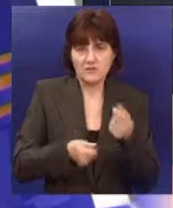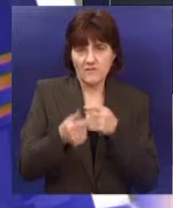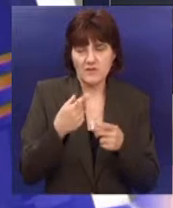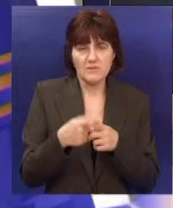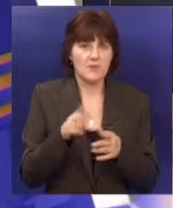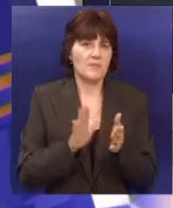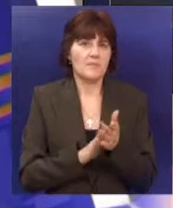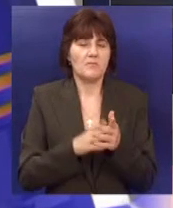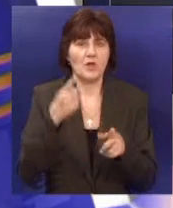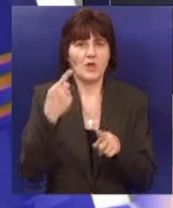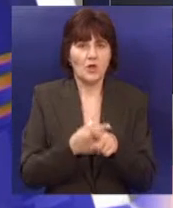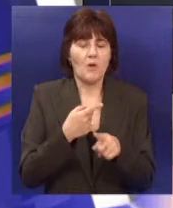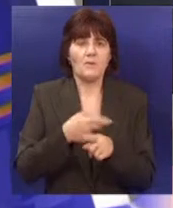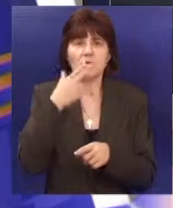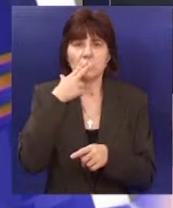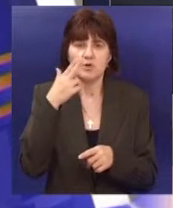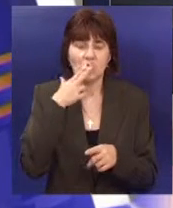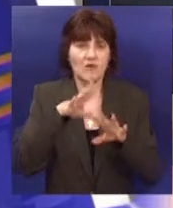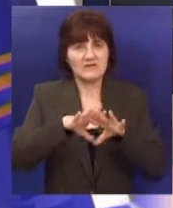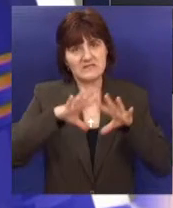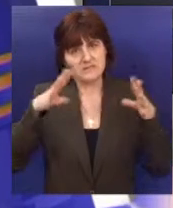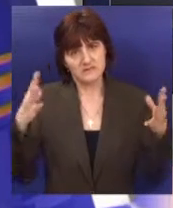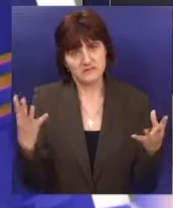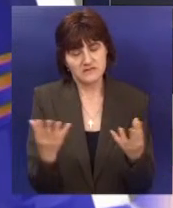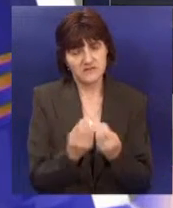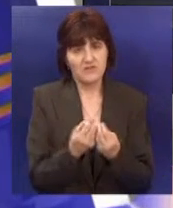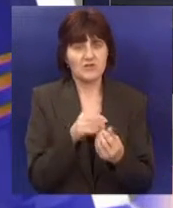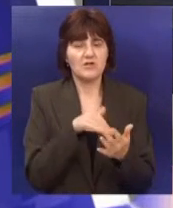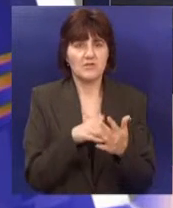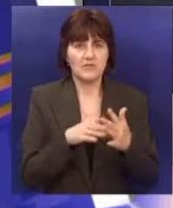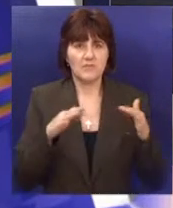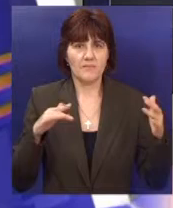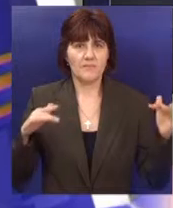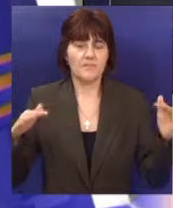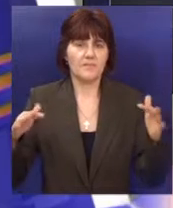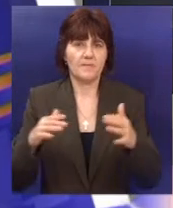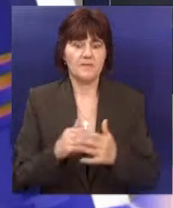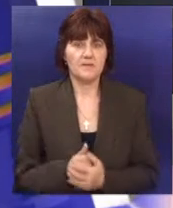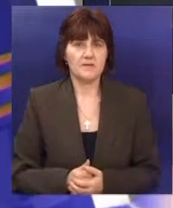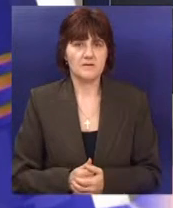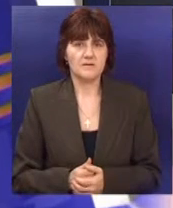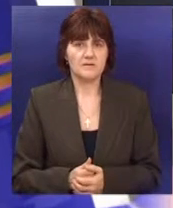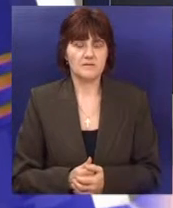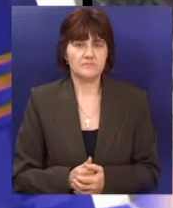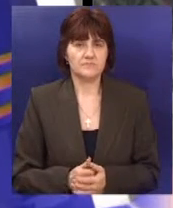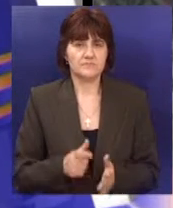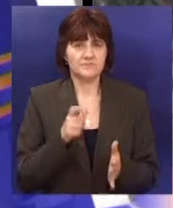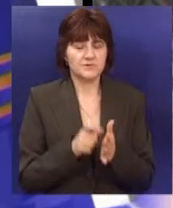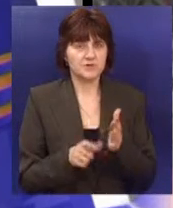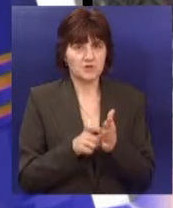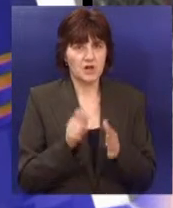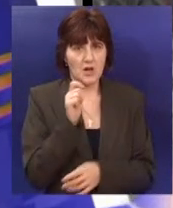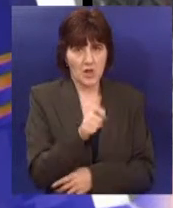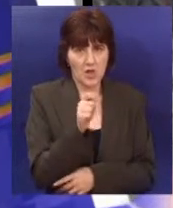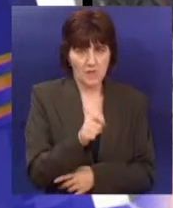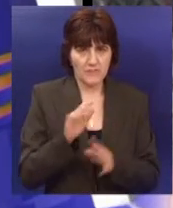bilja, krompira i duvana, a prema rečima organizatora protesta sve više poljoprivrednika se priključuje kolegama.